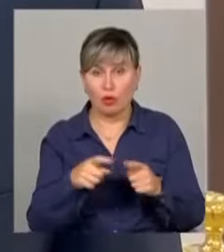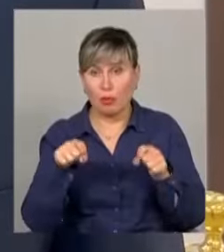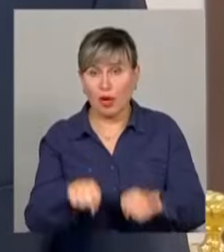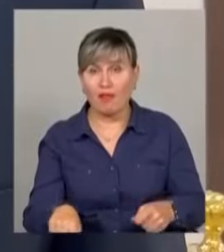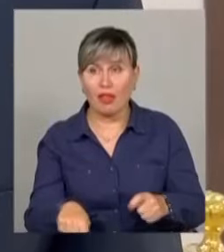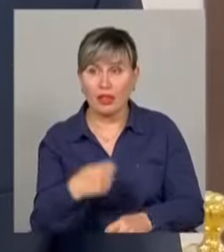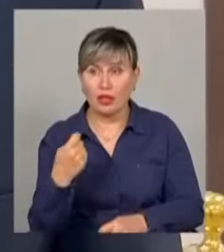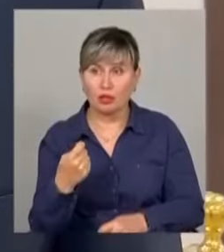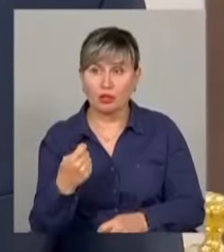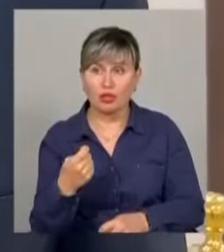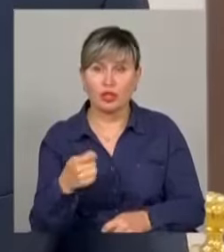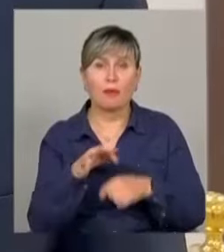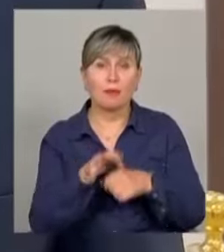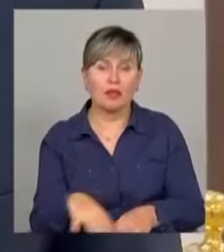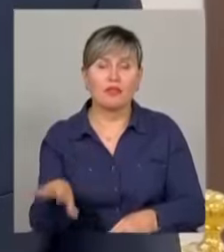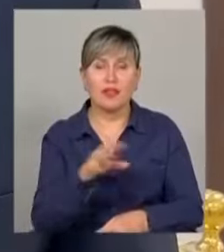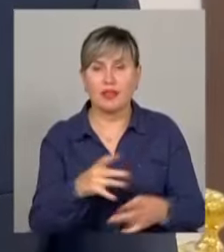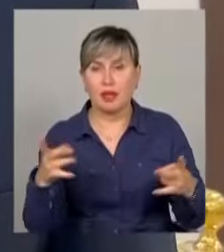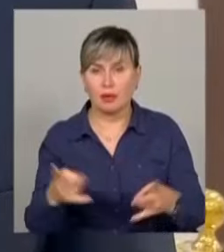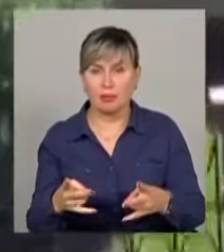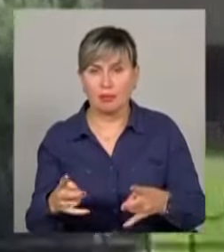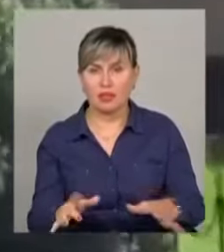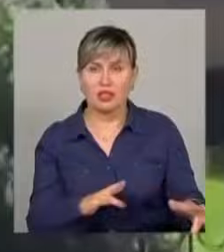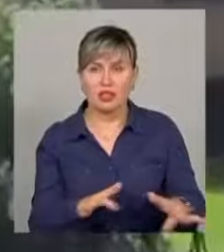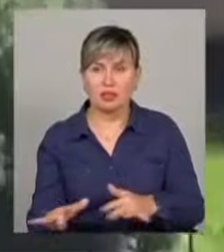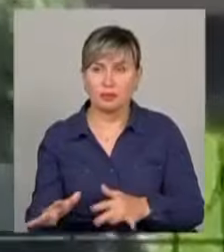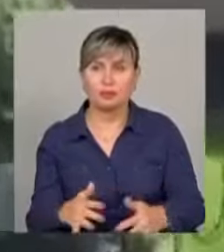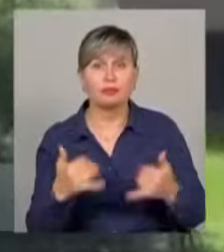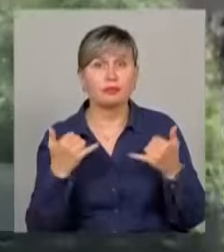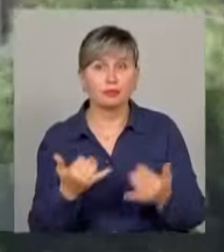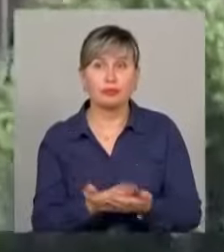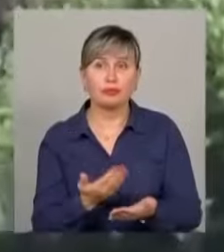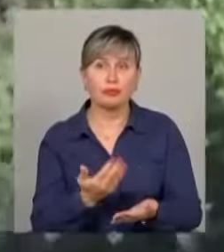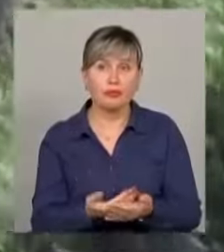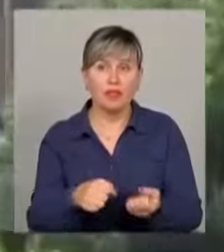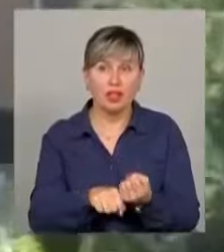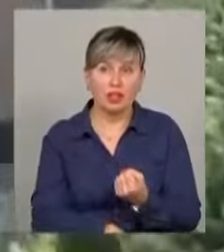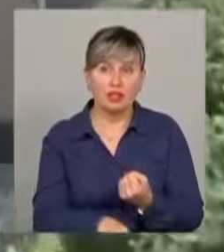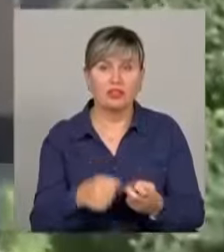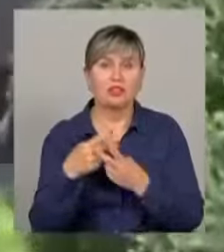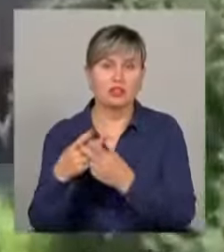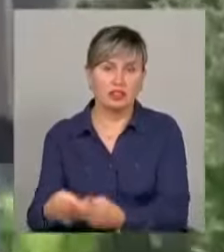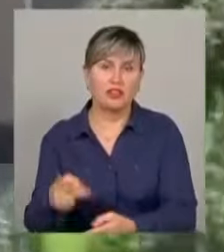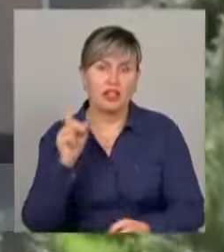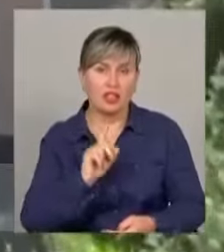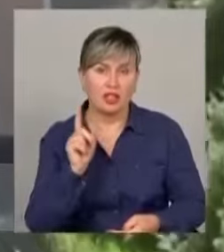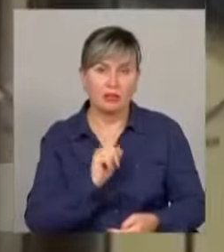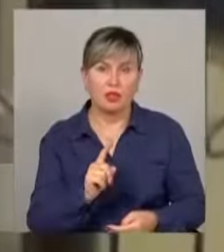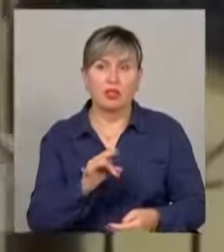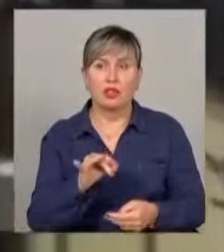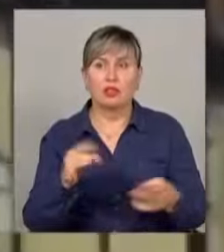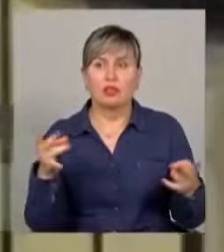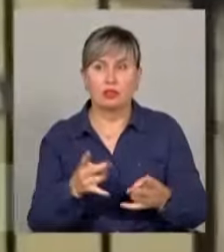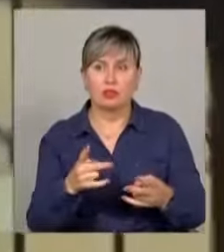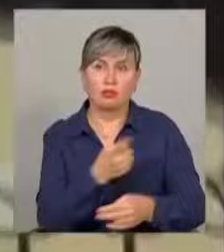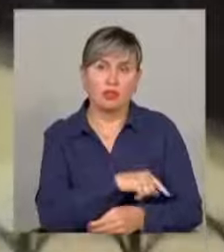правонарушений проводятся все необходимые следственные действия. Сейчас предполагаемый насильник водворен в следственный изолятор. Назначены